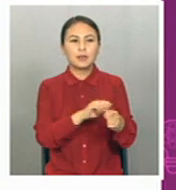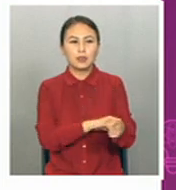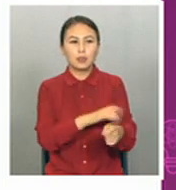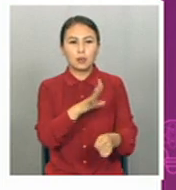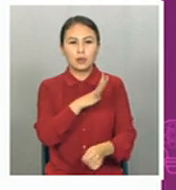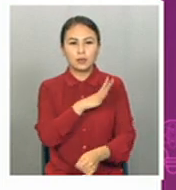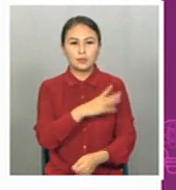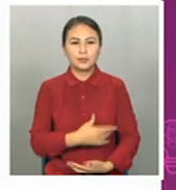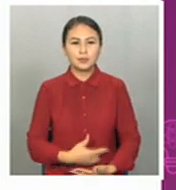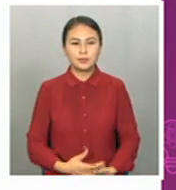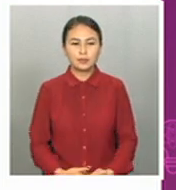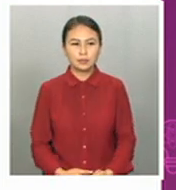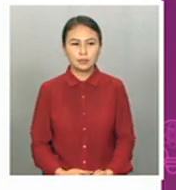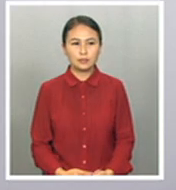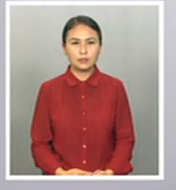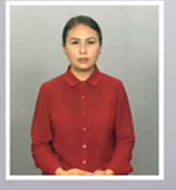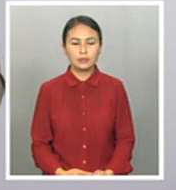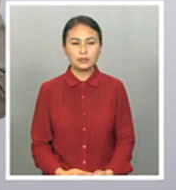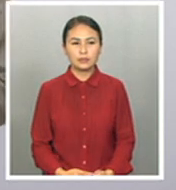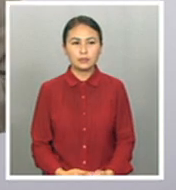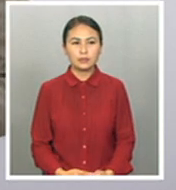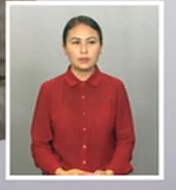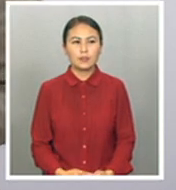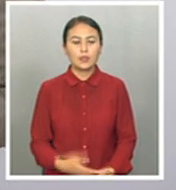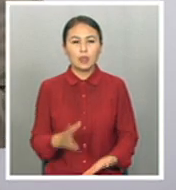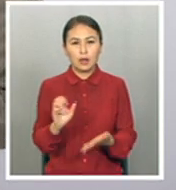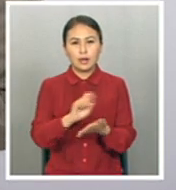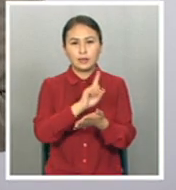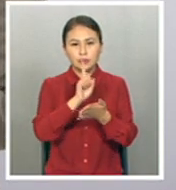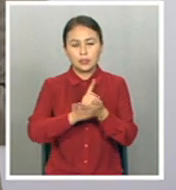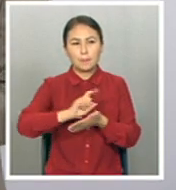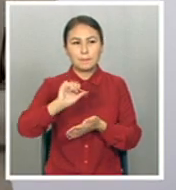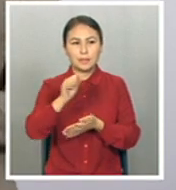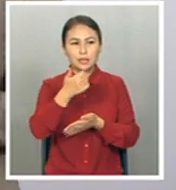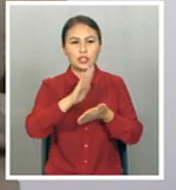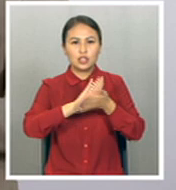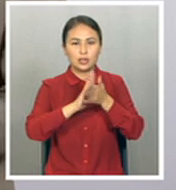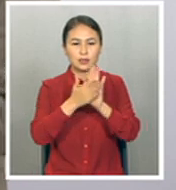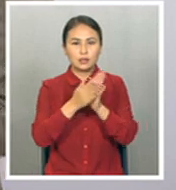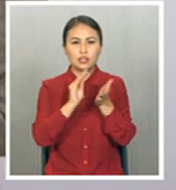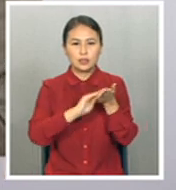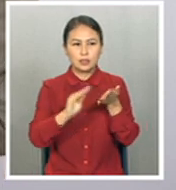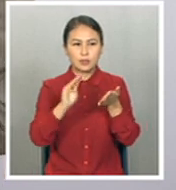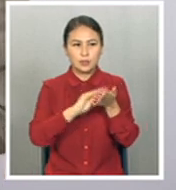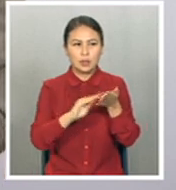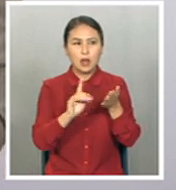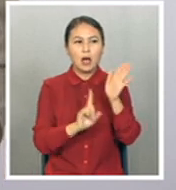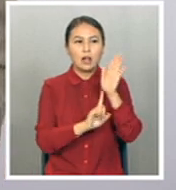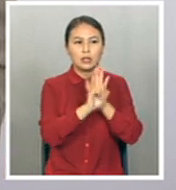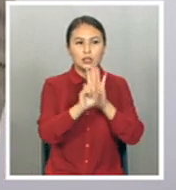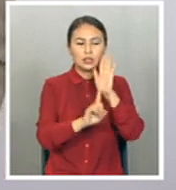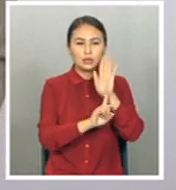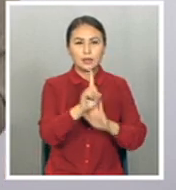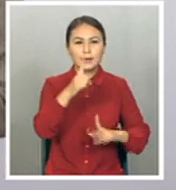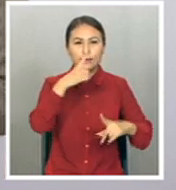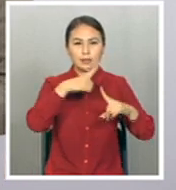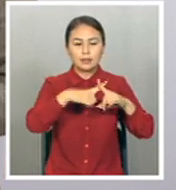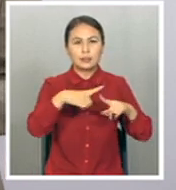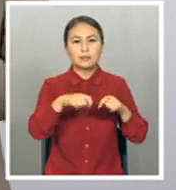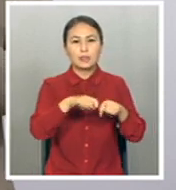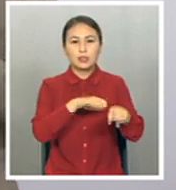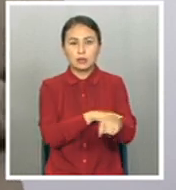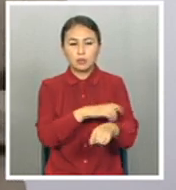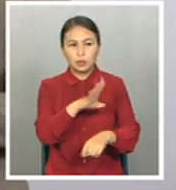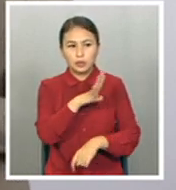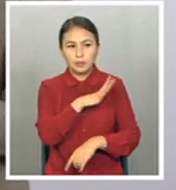болған? Осыны табайық. Әрине балар бірінші шартын жазамыз. Алғашқыда X метр мата болды,